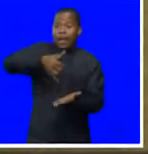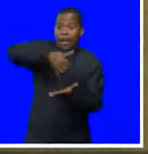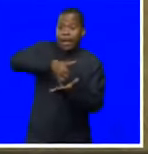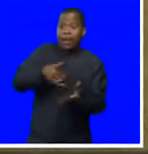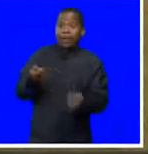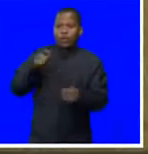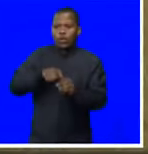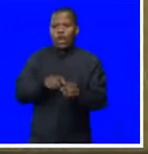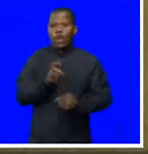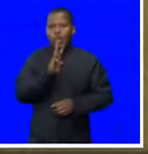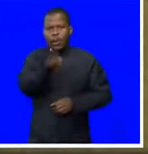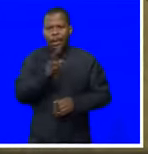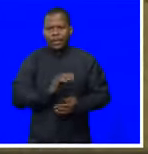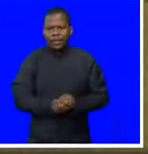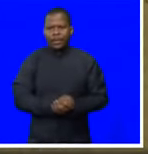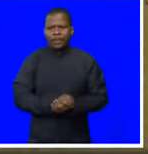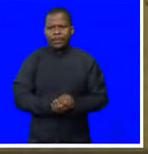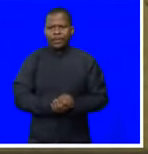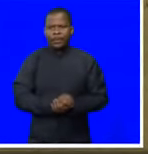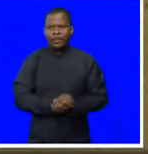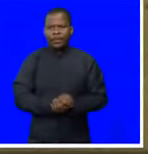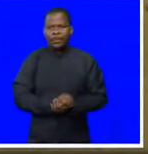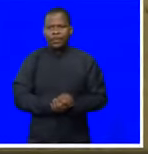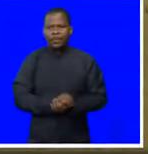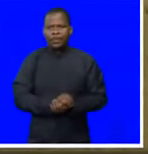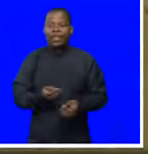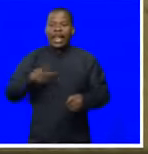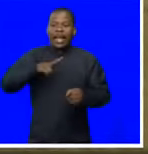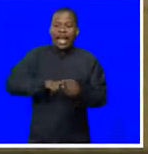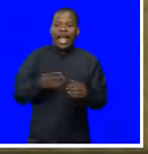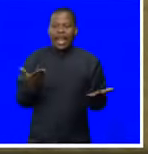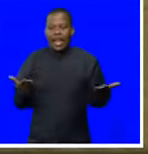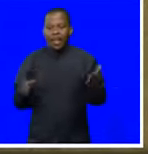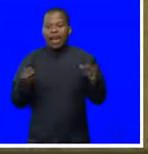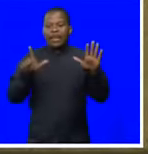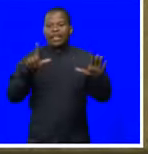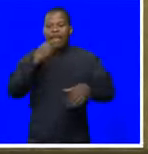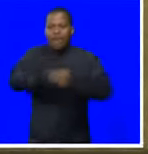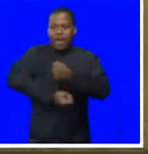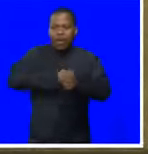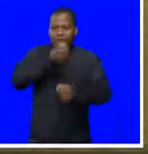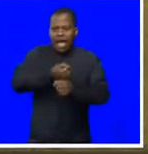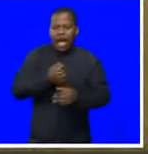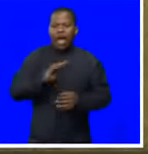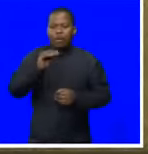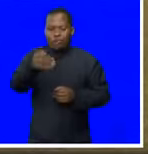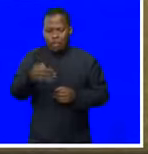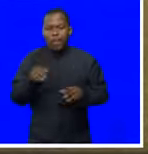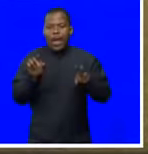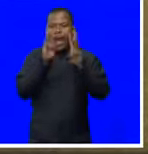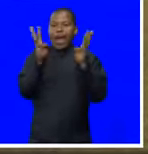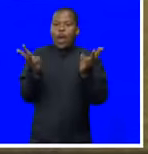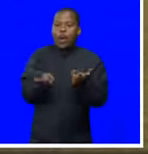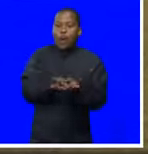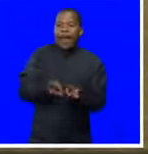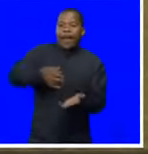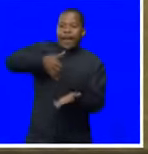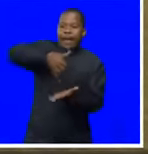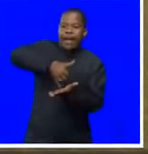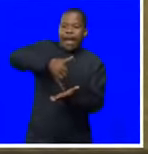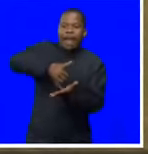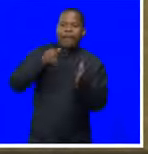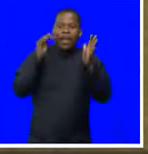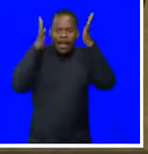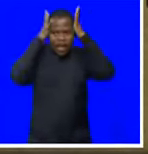the development etc singatinikete nje 7 years lokuthi sifike ku World Cup, but kwanyalo the short